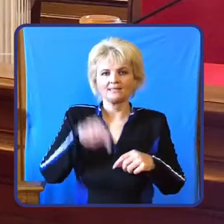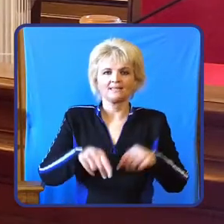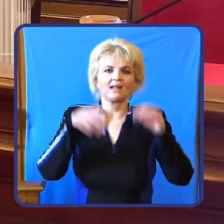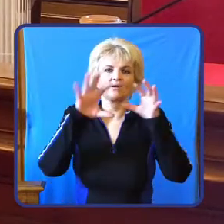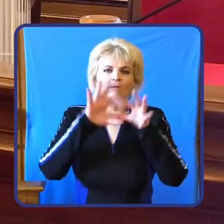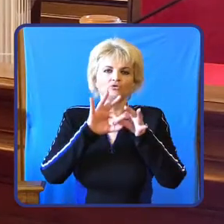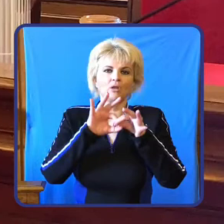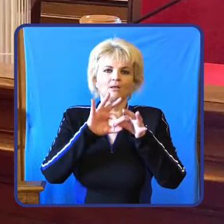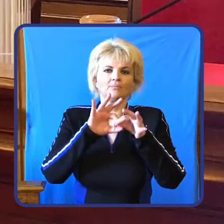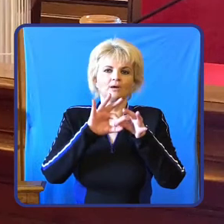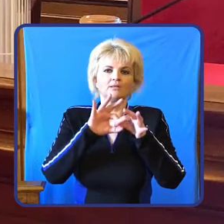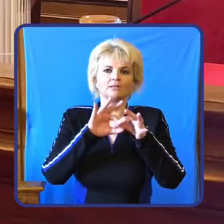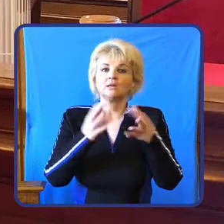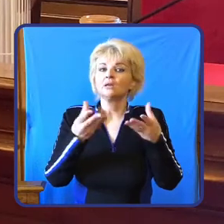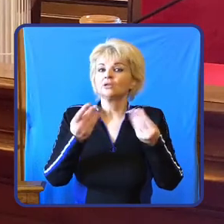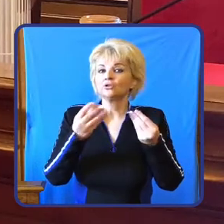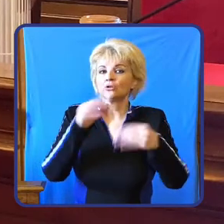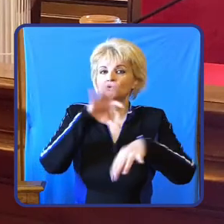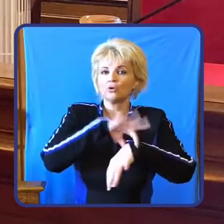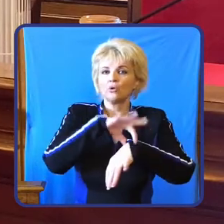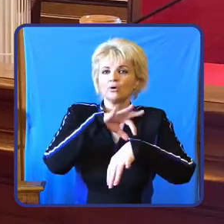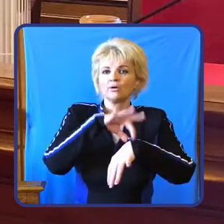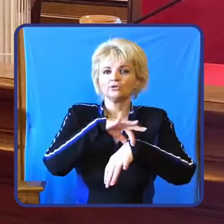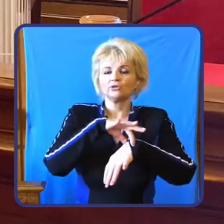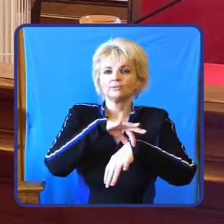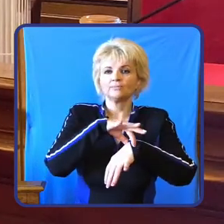azért nagyon sok orvos